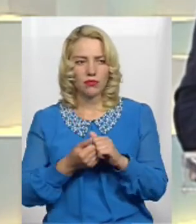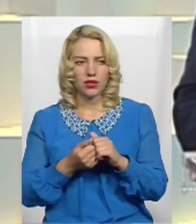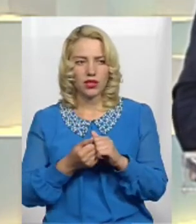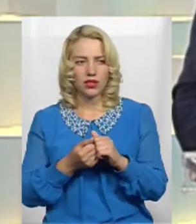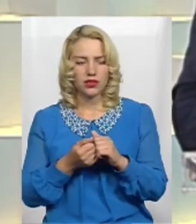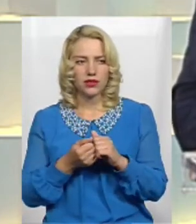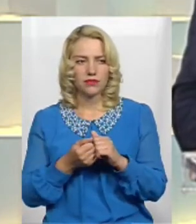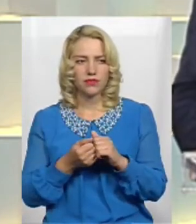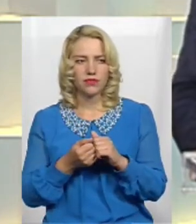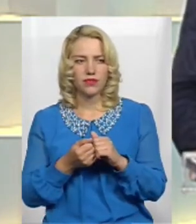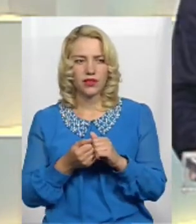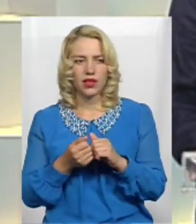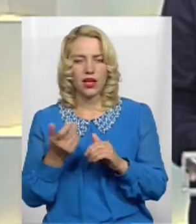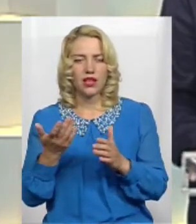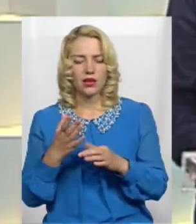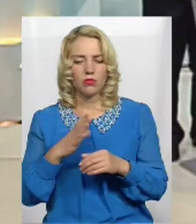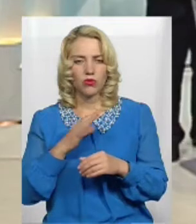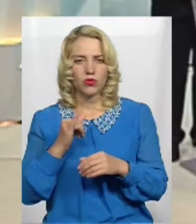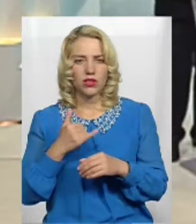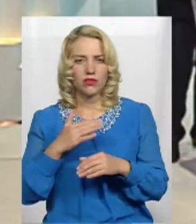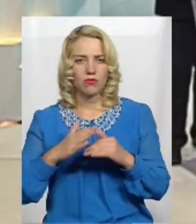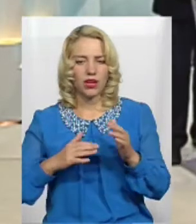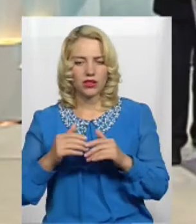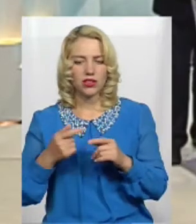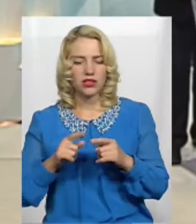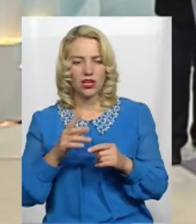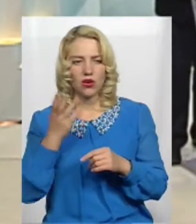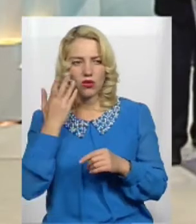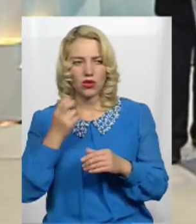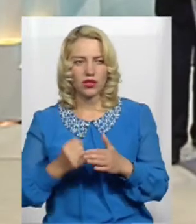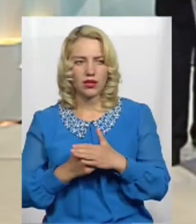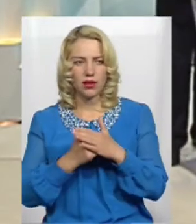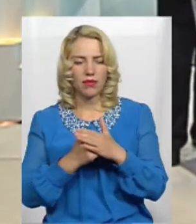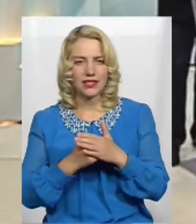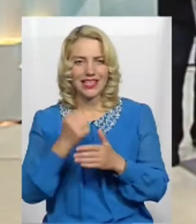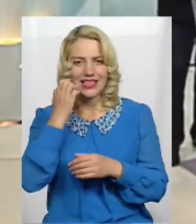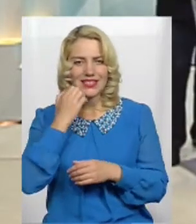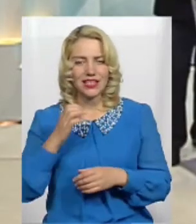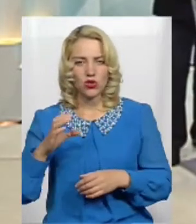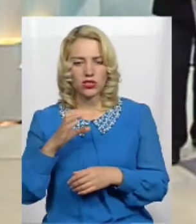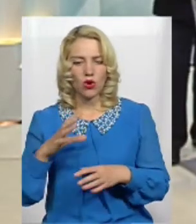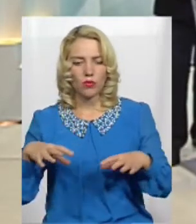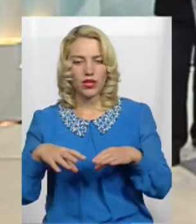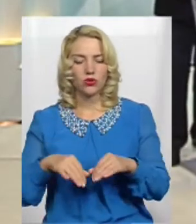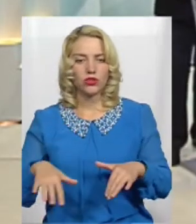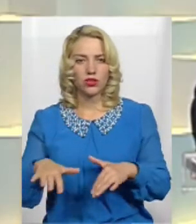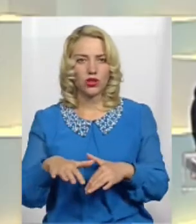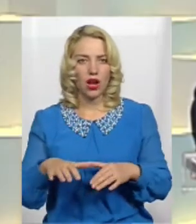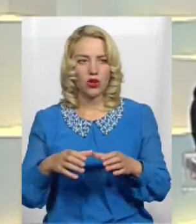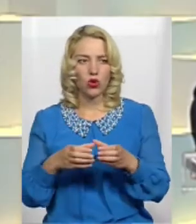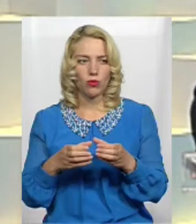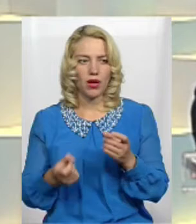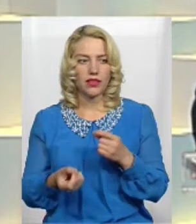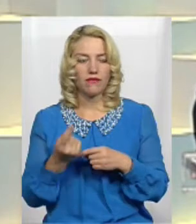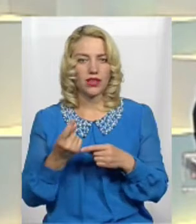випадок, який був у нас в практиці в обласній раді, коли на базі Старосинявської об'єднаної територіальної громади